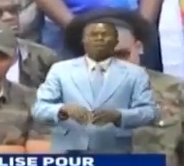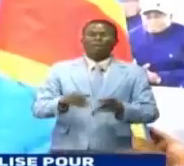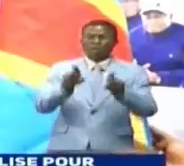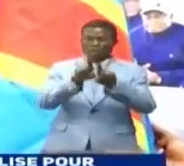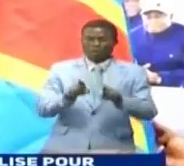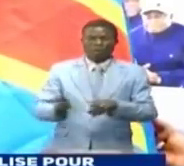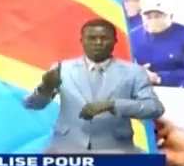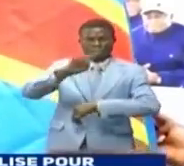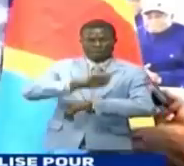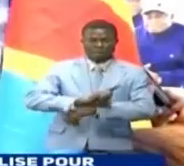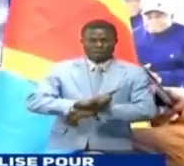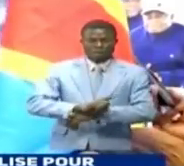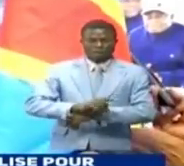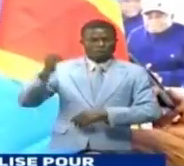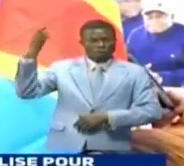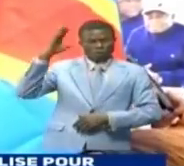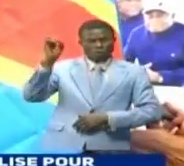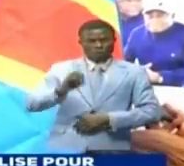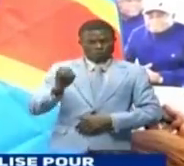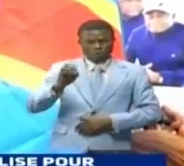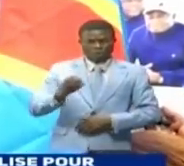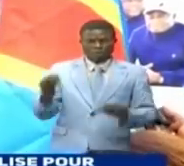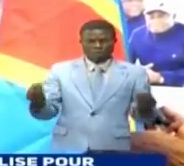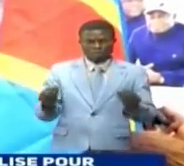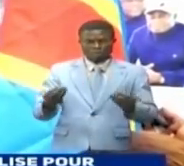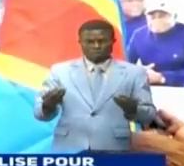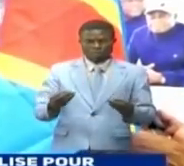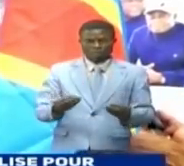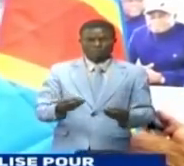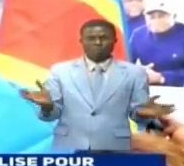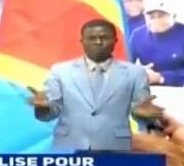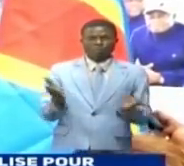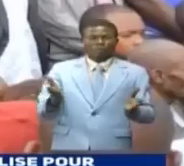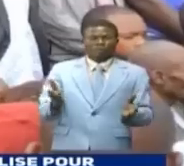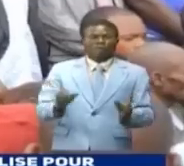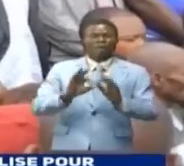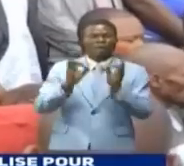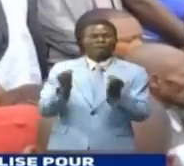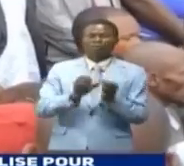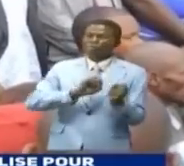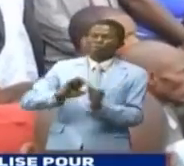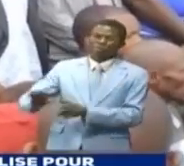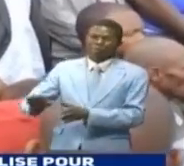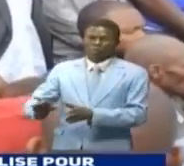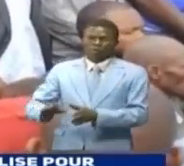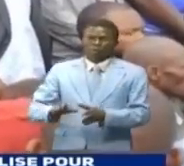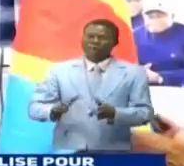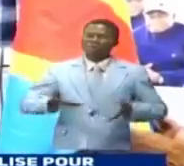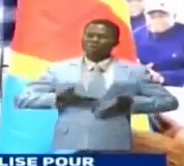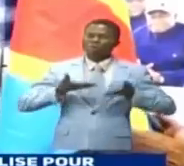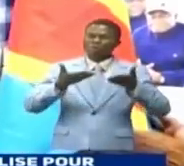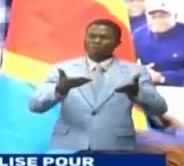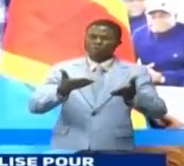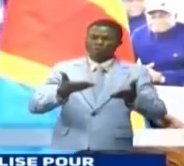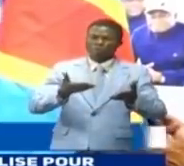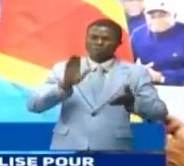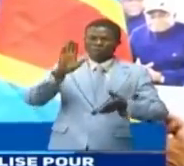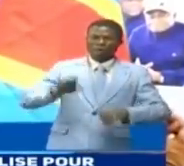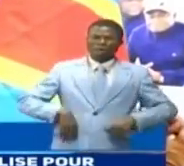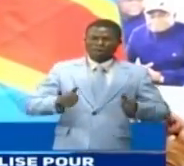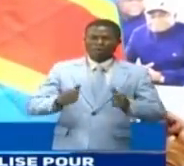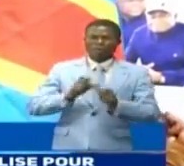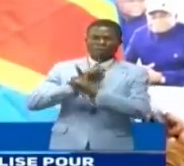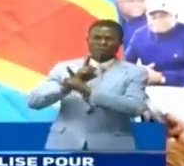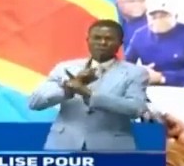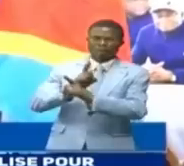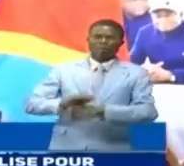des jours sans soleil, dans le froid et la privation de leur famille, au pire sacrifice de leur vie pour défendre